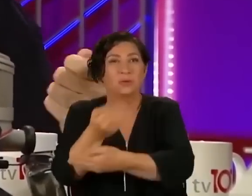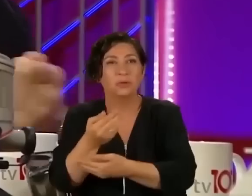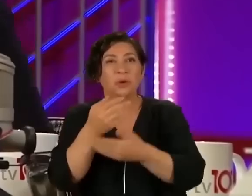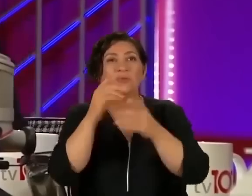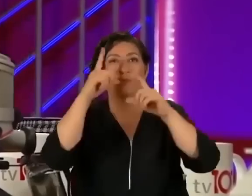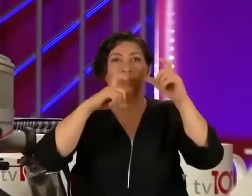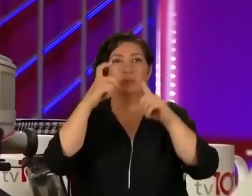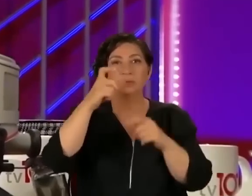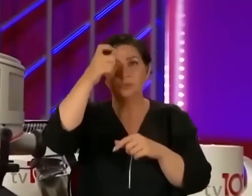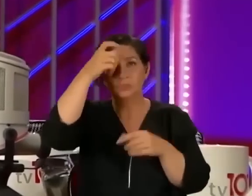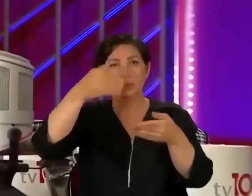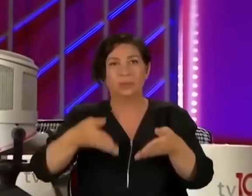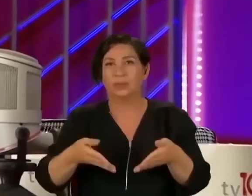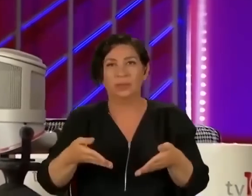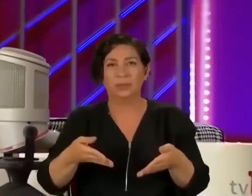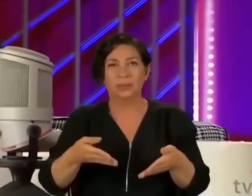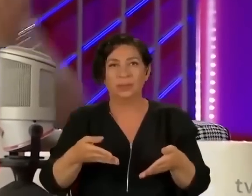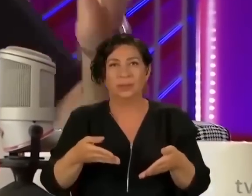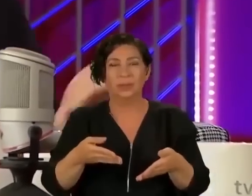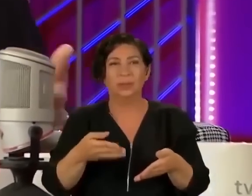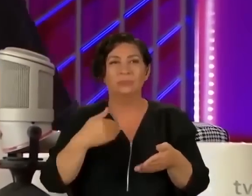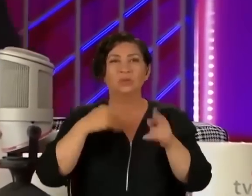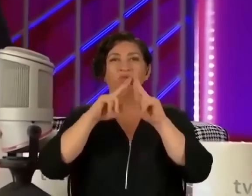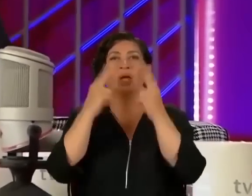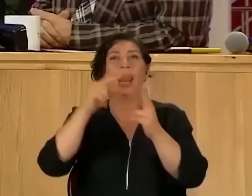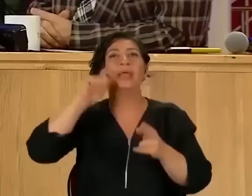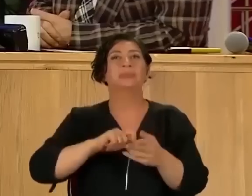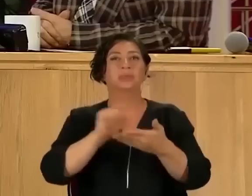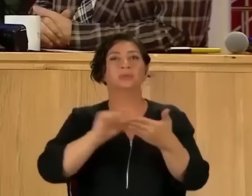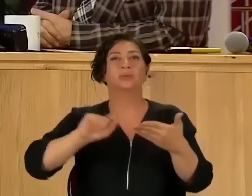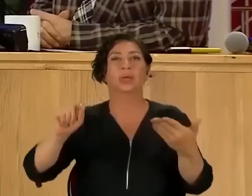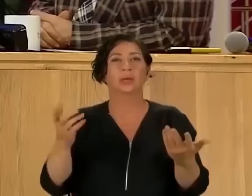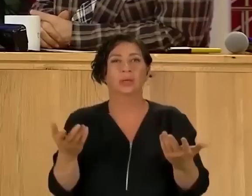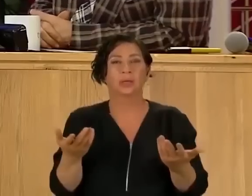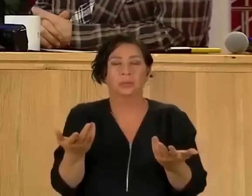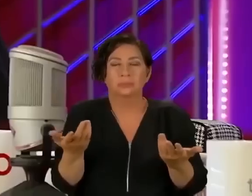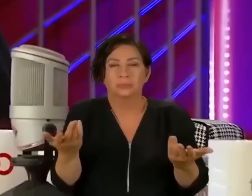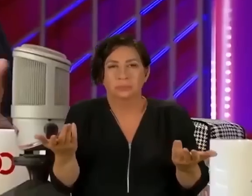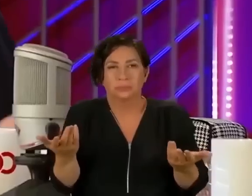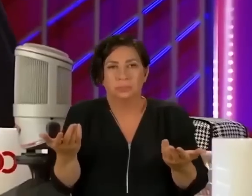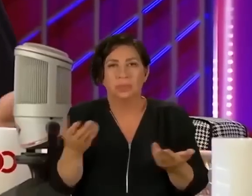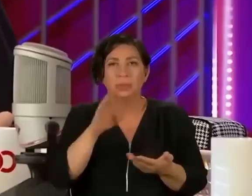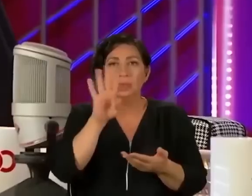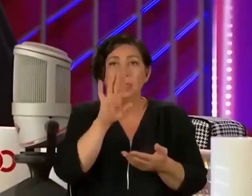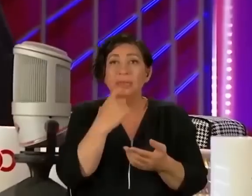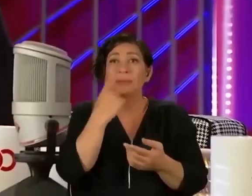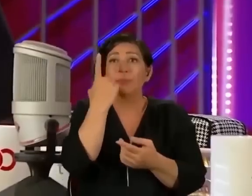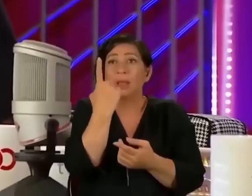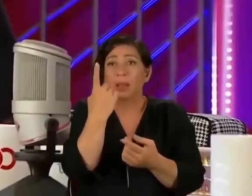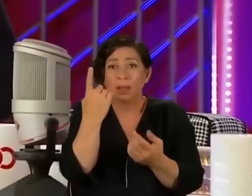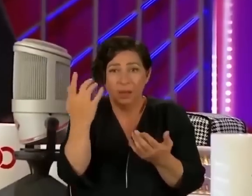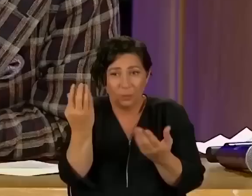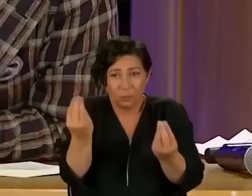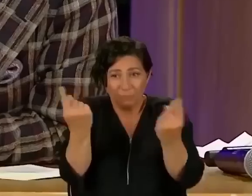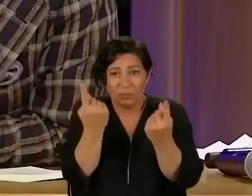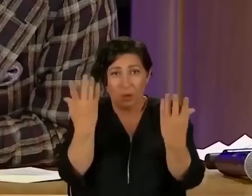falan. Türkiye'de işte bizi dünyaya rezil etti falan yazıyorlar. Hadi canım. 40 yılda bir böyle bir şey olmuş. Bir